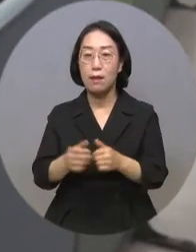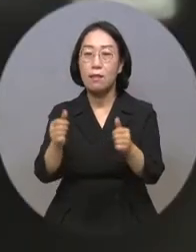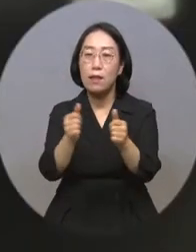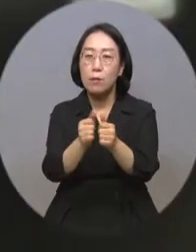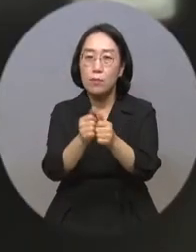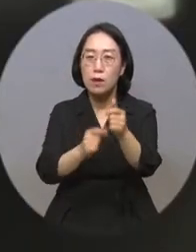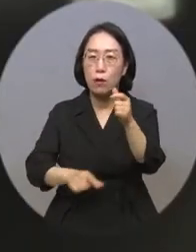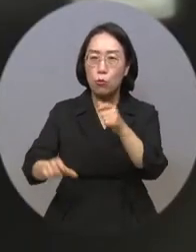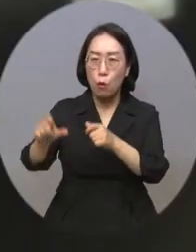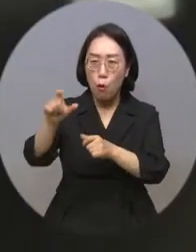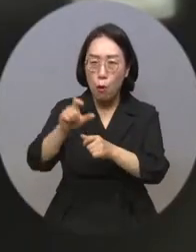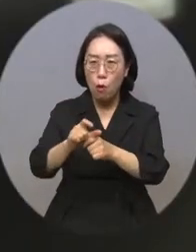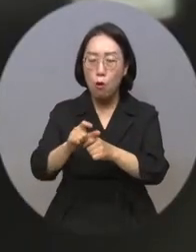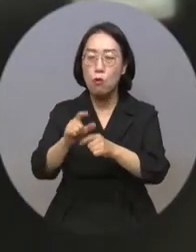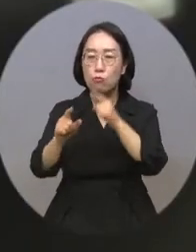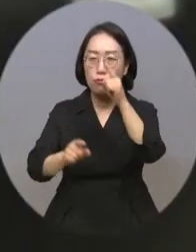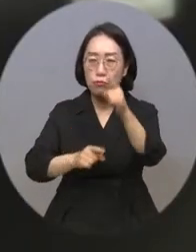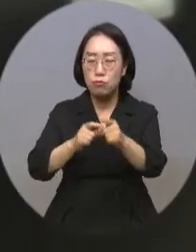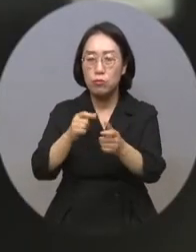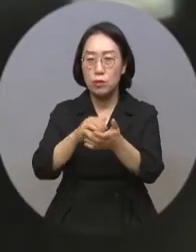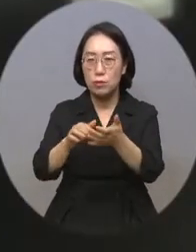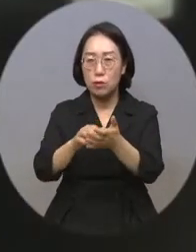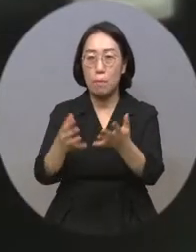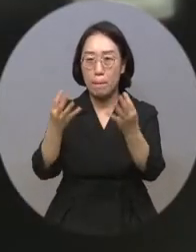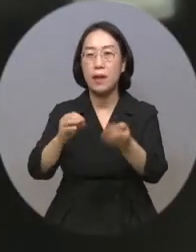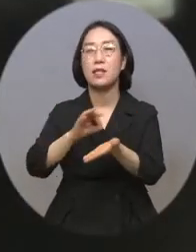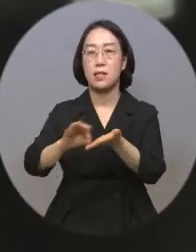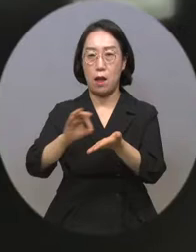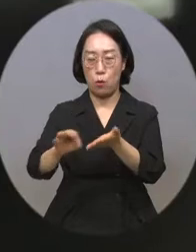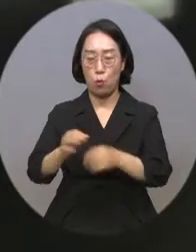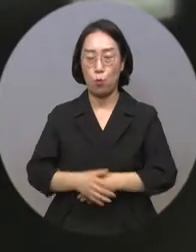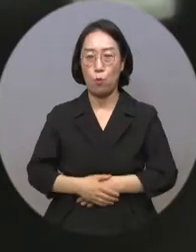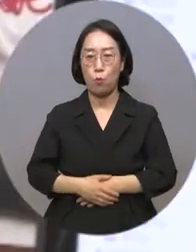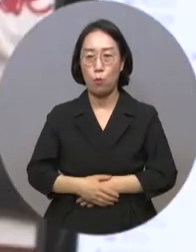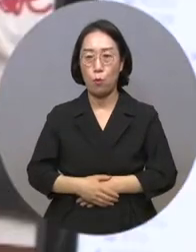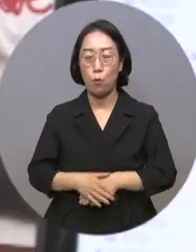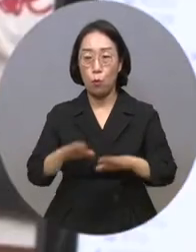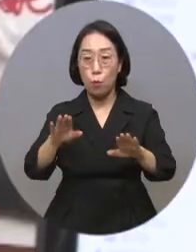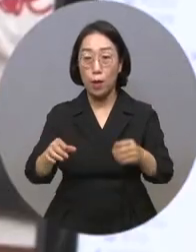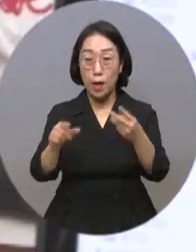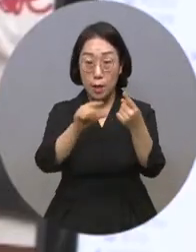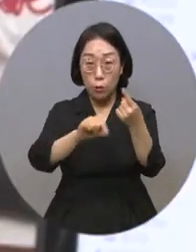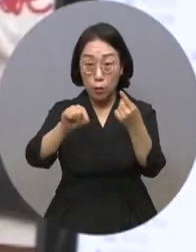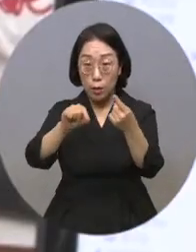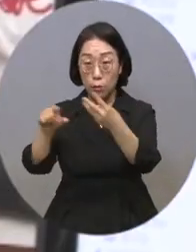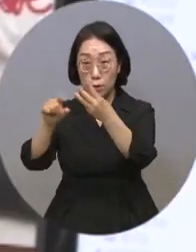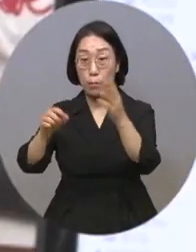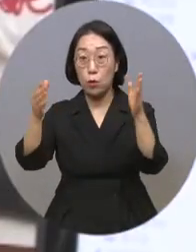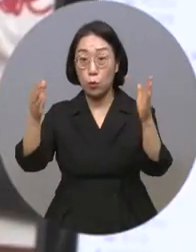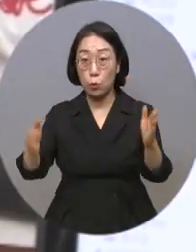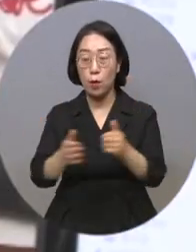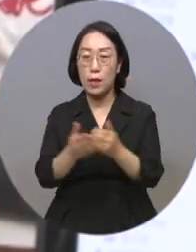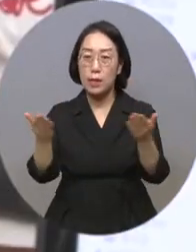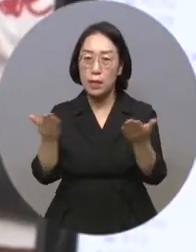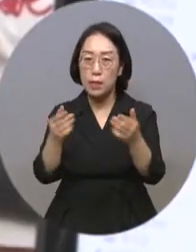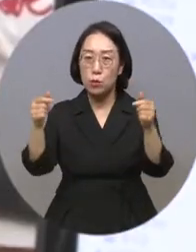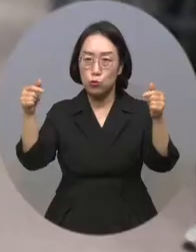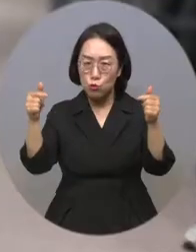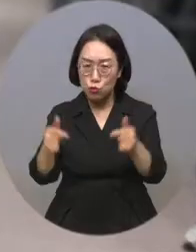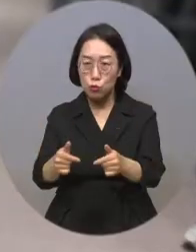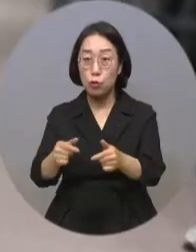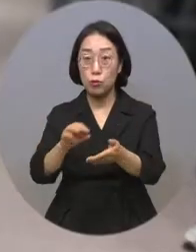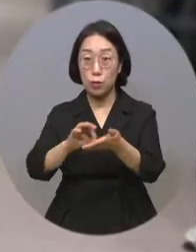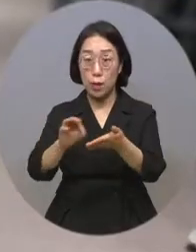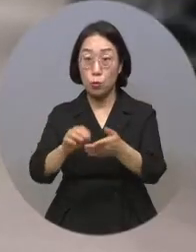육아휴직 사용기간이 더 많이 증가한 것으로 드러났습니다. 올해 1분기 육아기 근로시간 단축 사용자는